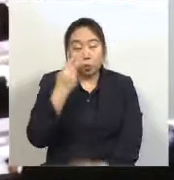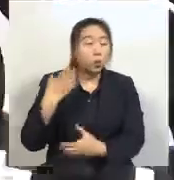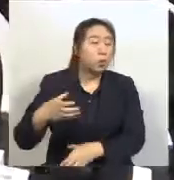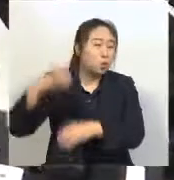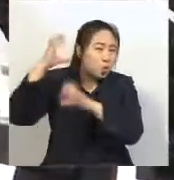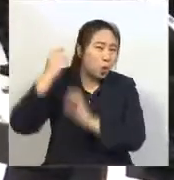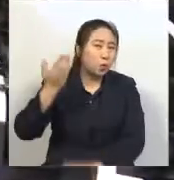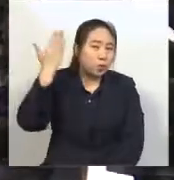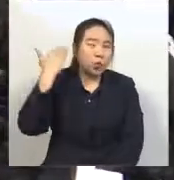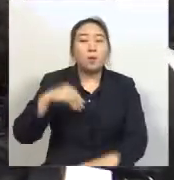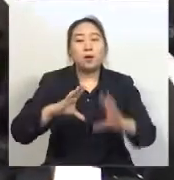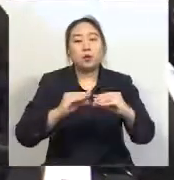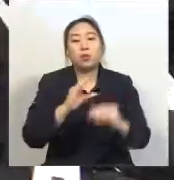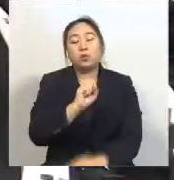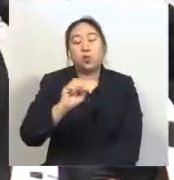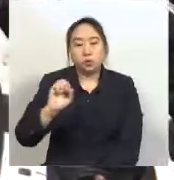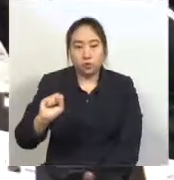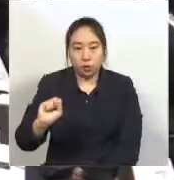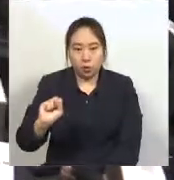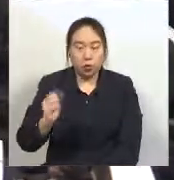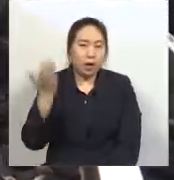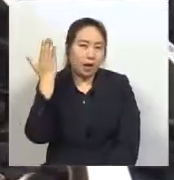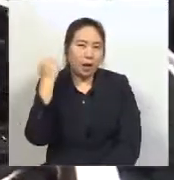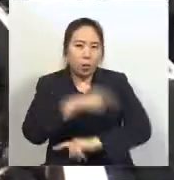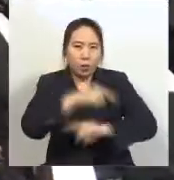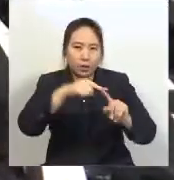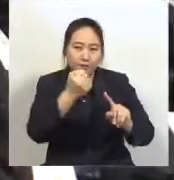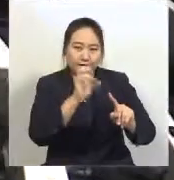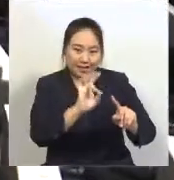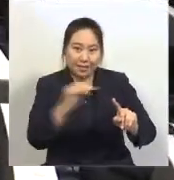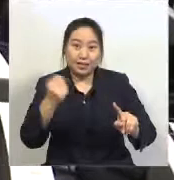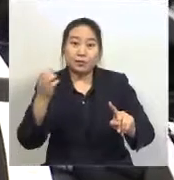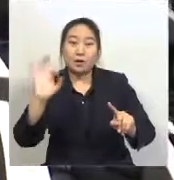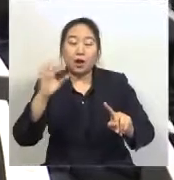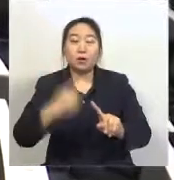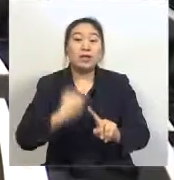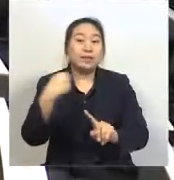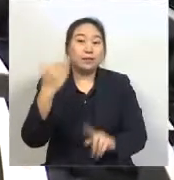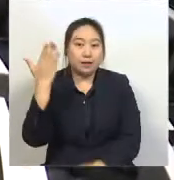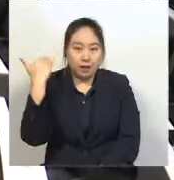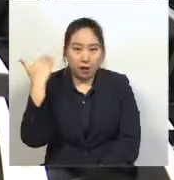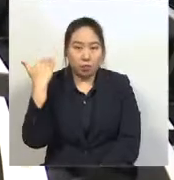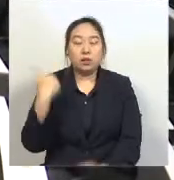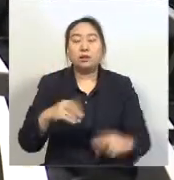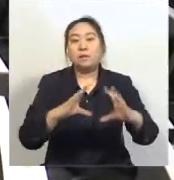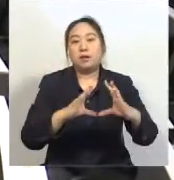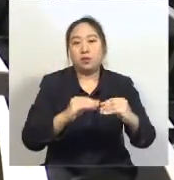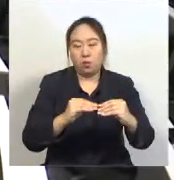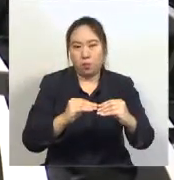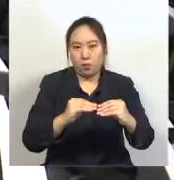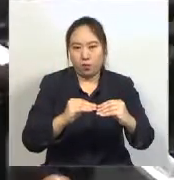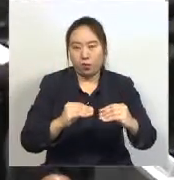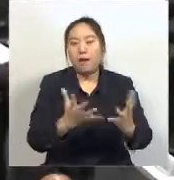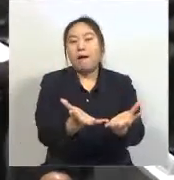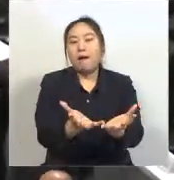าพรวมของการประชุมสภาผู้แทนราษฎรเมื่อวันที่17ถึง19ตุลาคมที่ผ่านมานะคะซึ่งที่ประชุมได้รับ